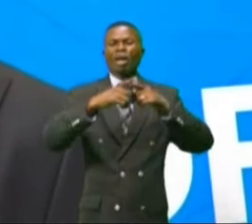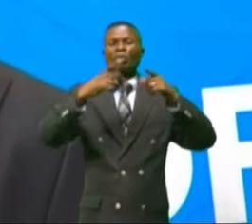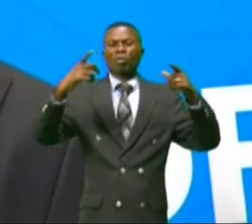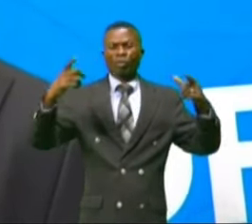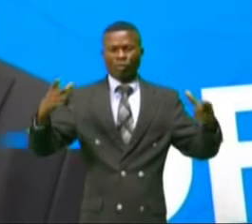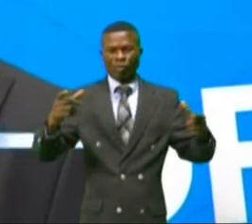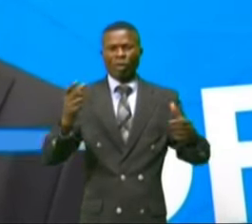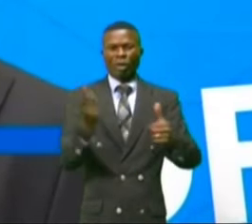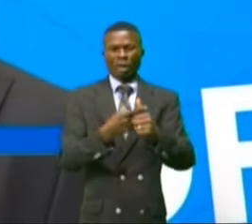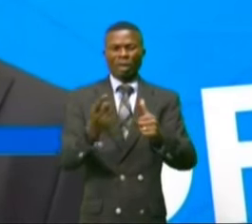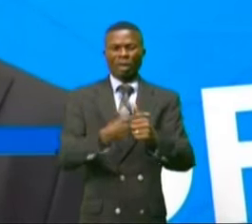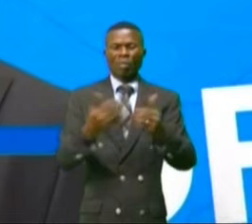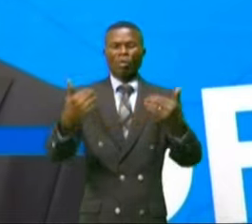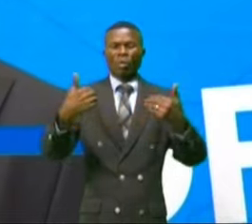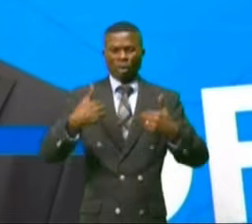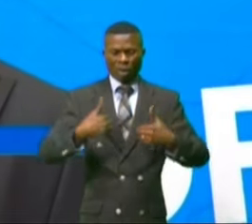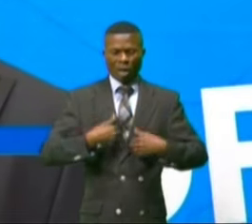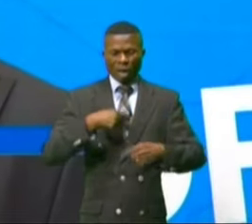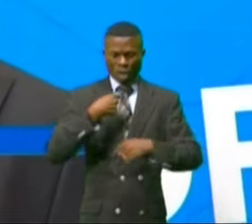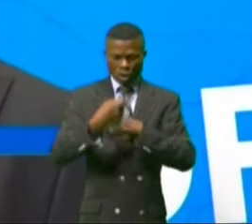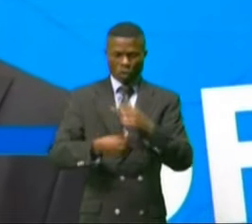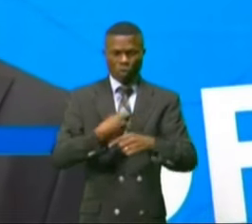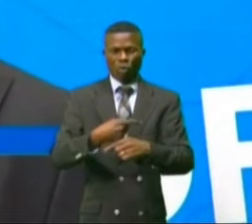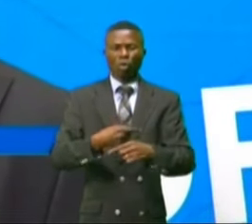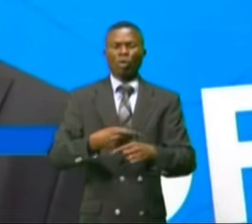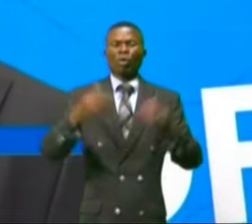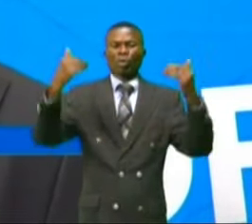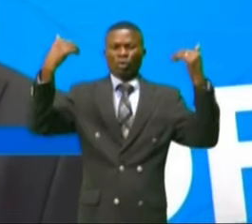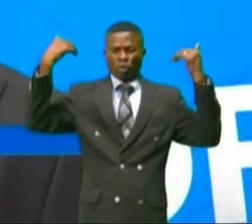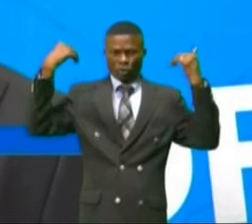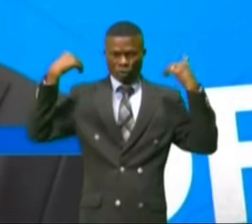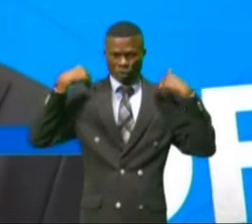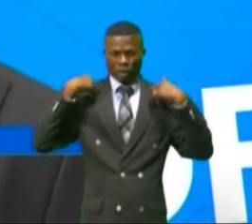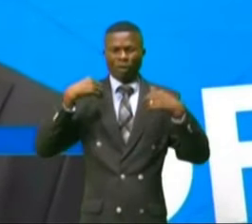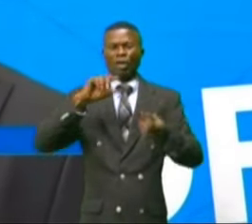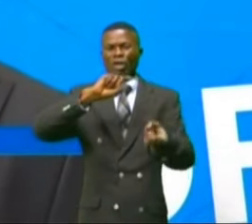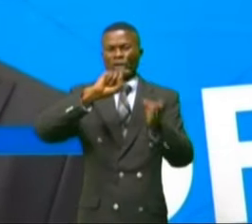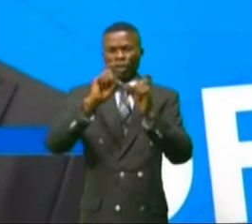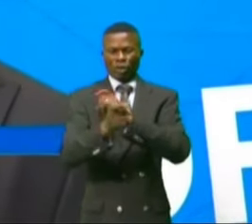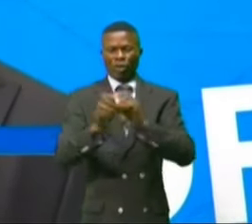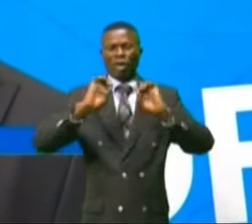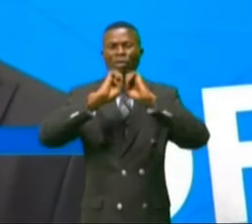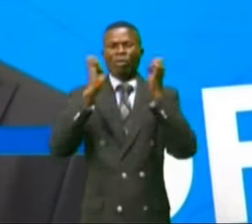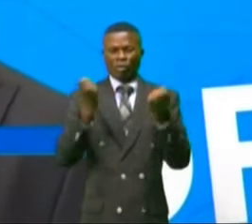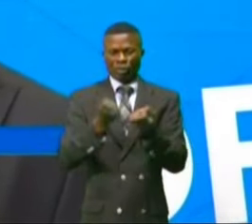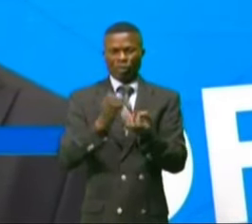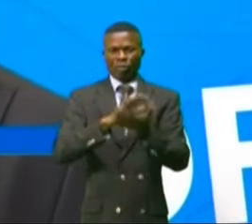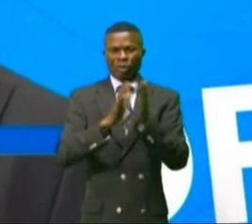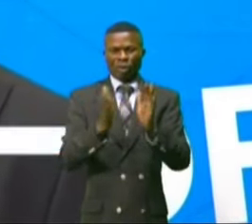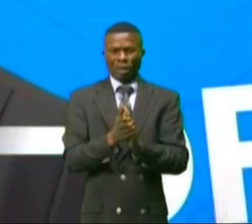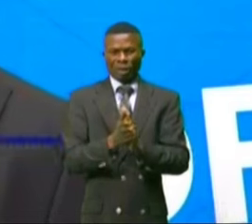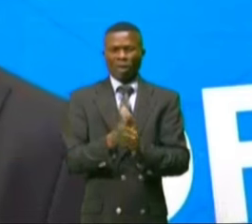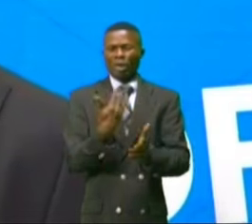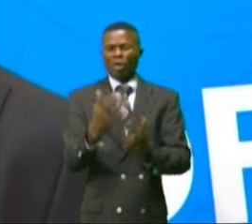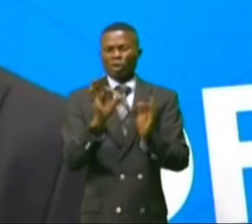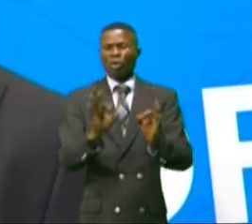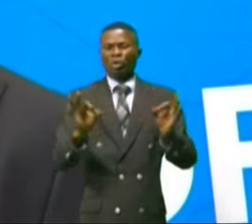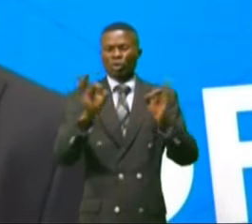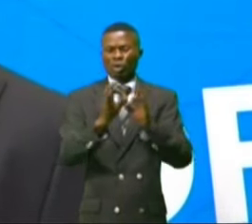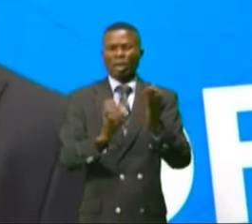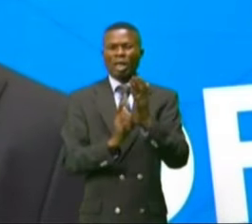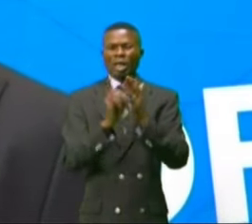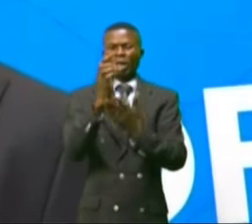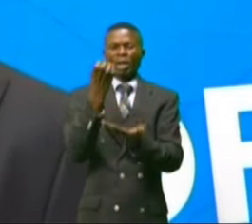il faut se mettre en tête qu'on doit en fait transformer les entreprises pour qu'elles deviennent en fait des engins, des moteurs